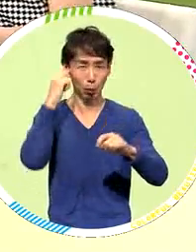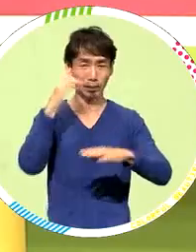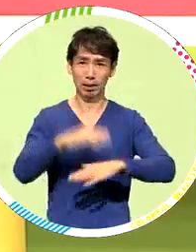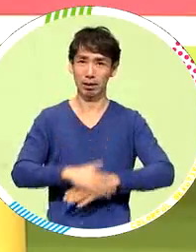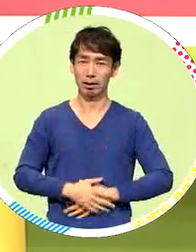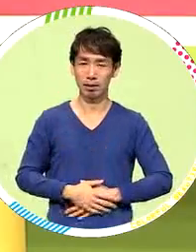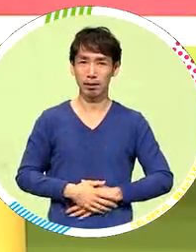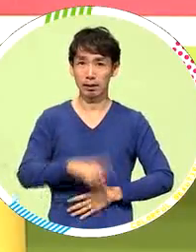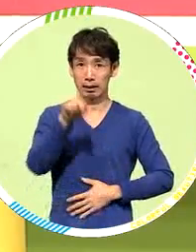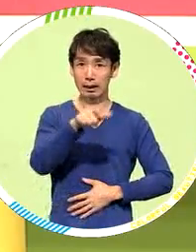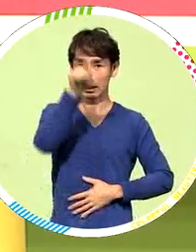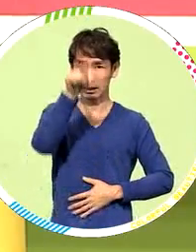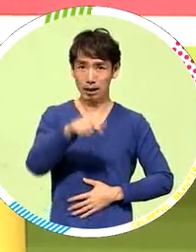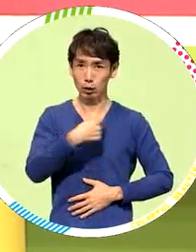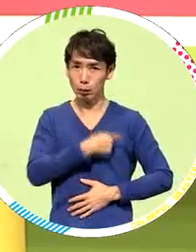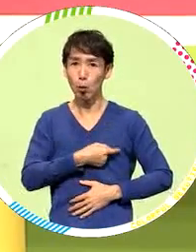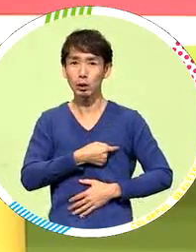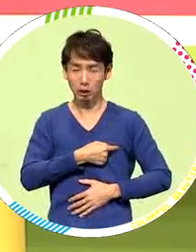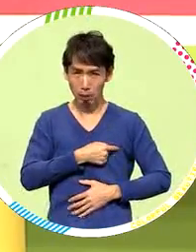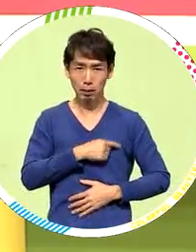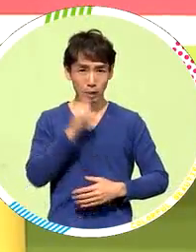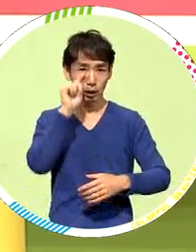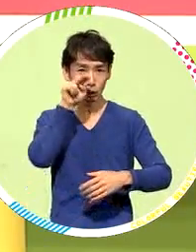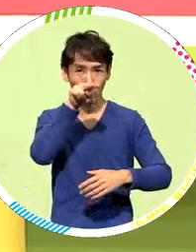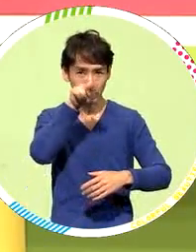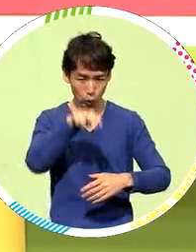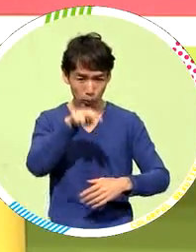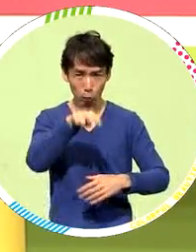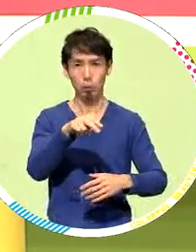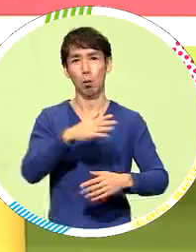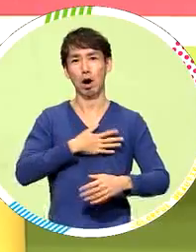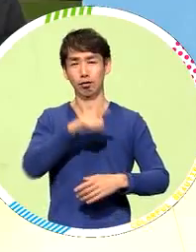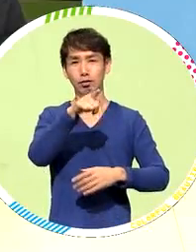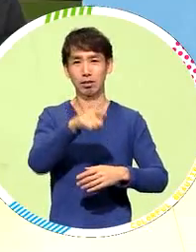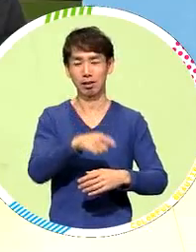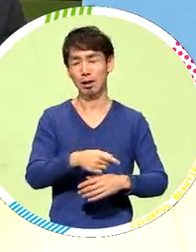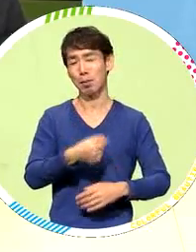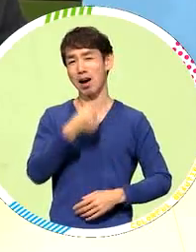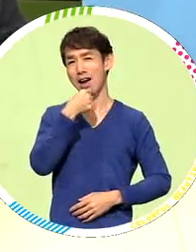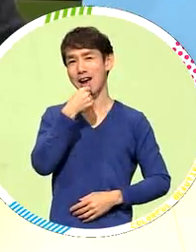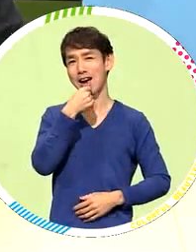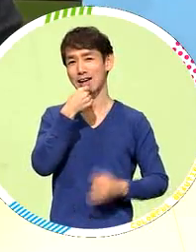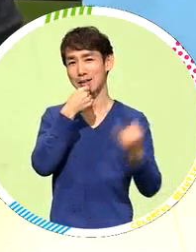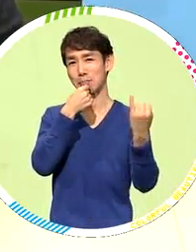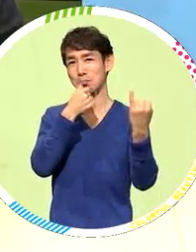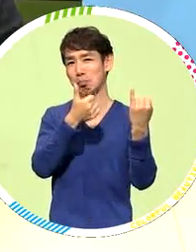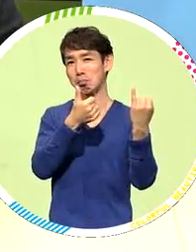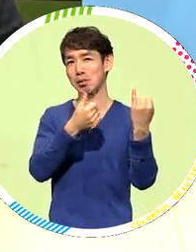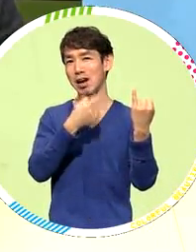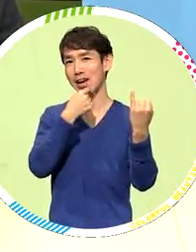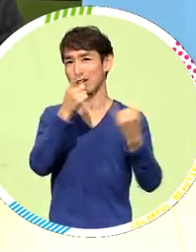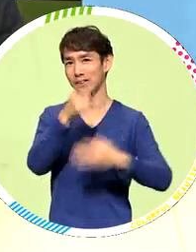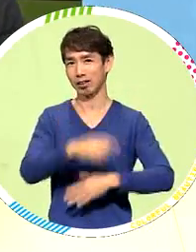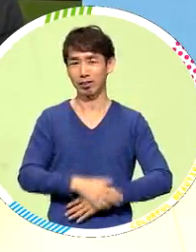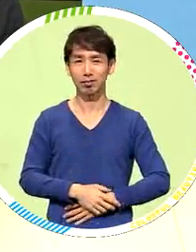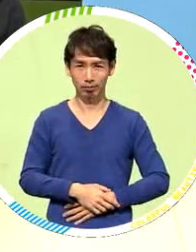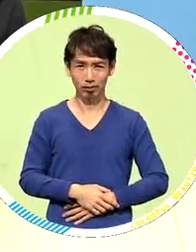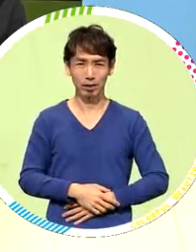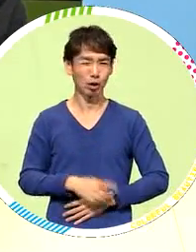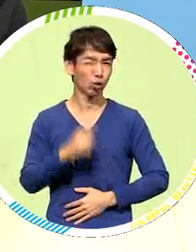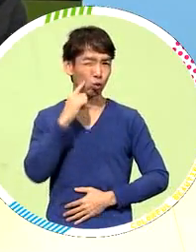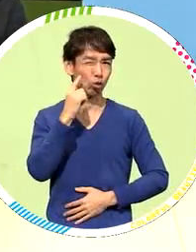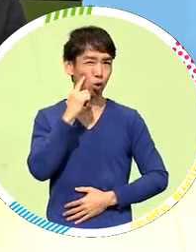が人間模様が見えてくるので面白いですよね怪しいねあれよと思いますよねぇねぇ